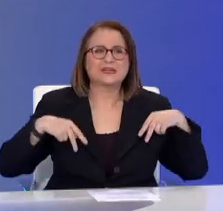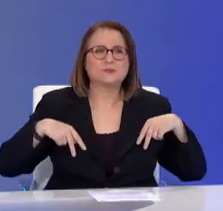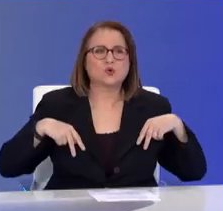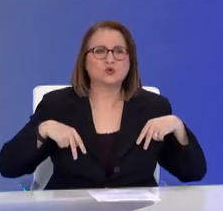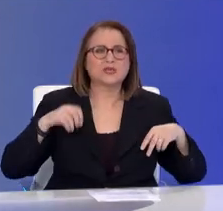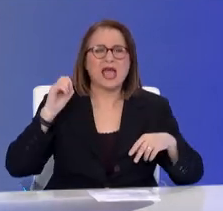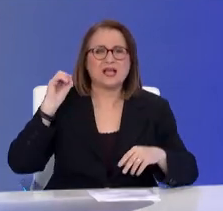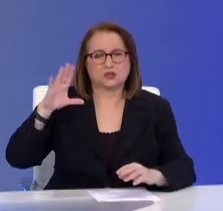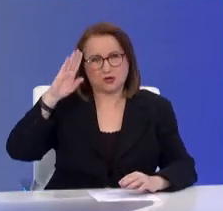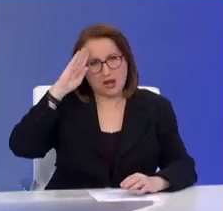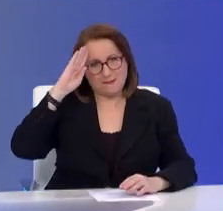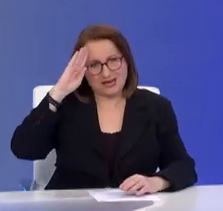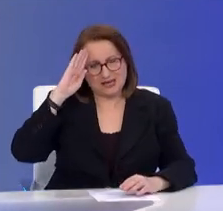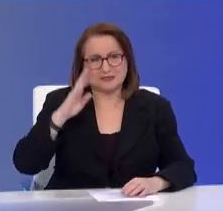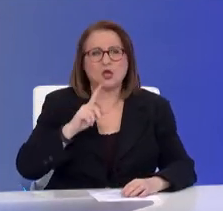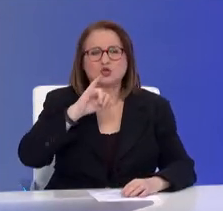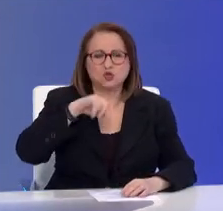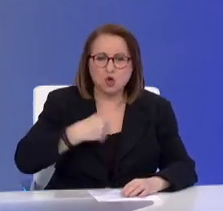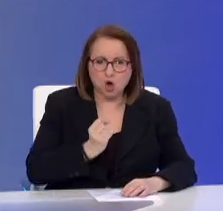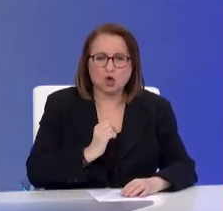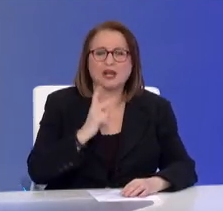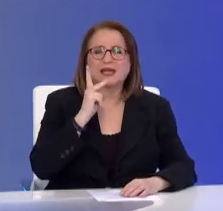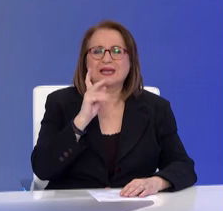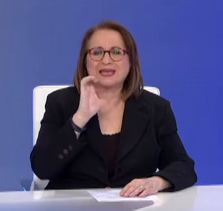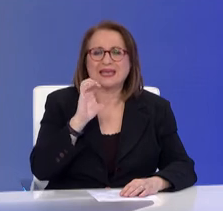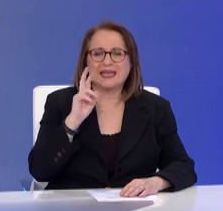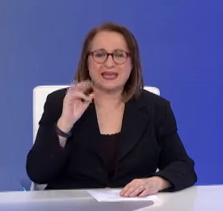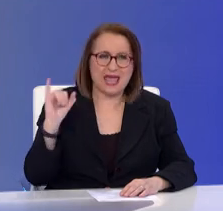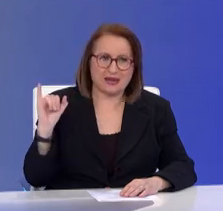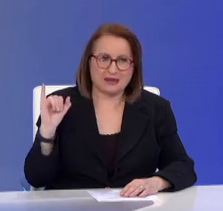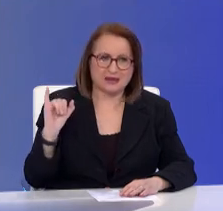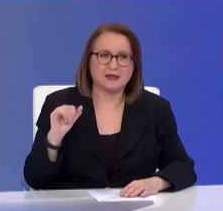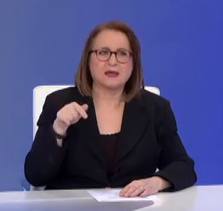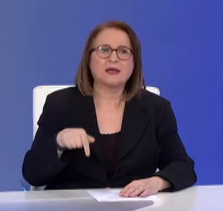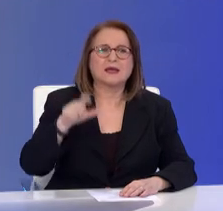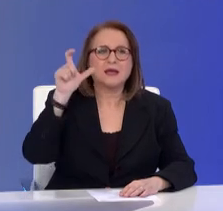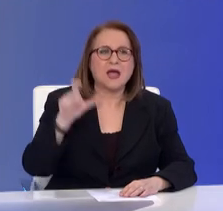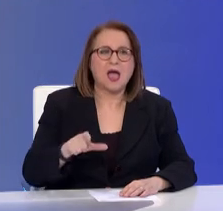Εξωτερικών, τον είπα, ο Τζον Κέρι. Ως νέος